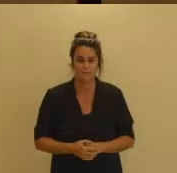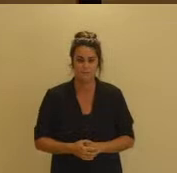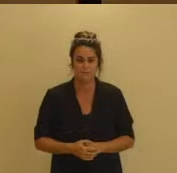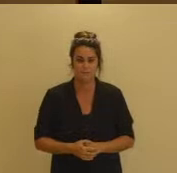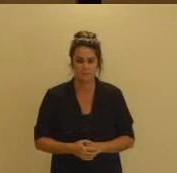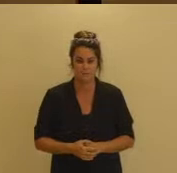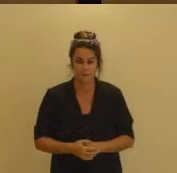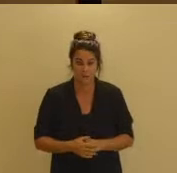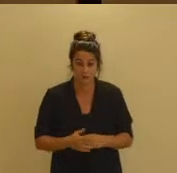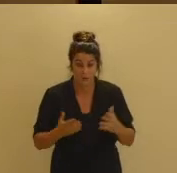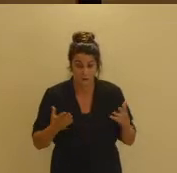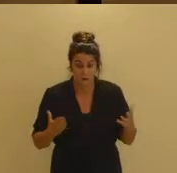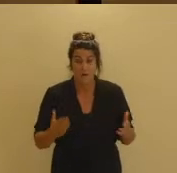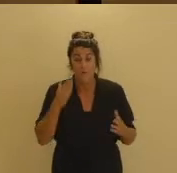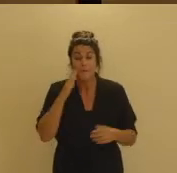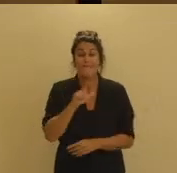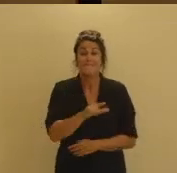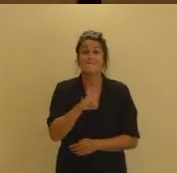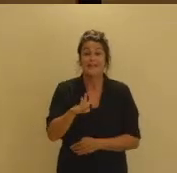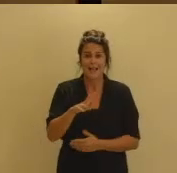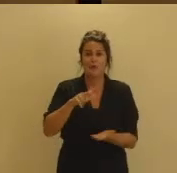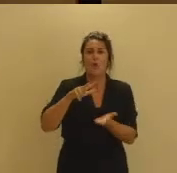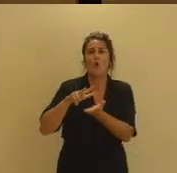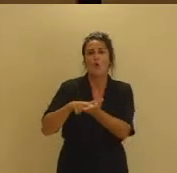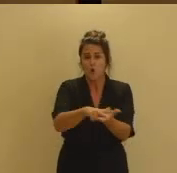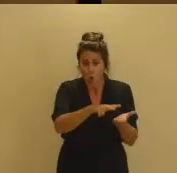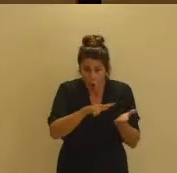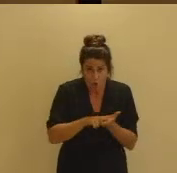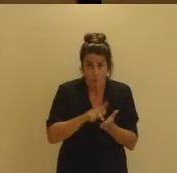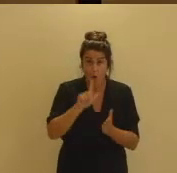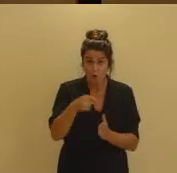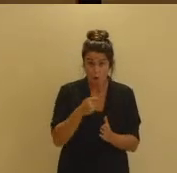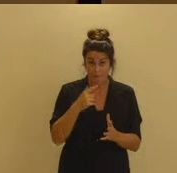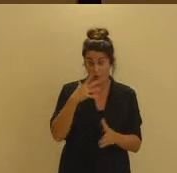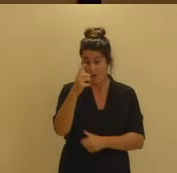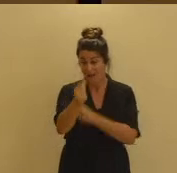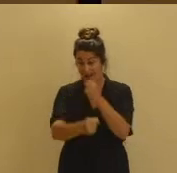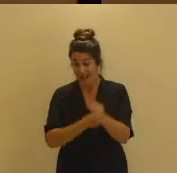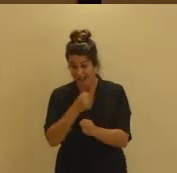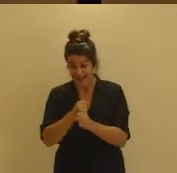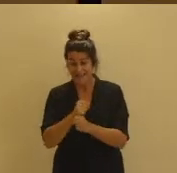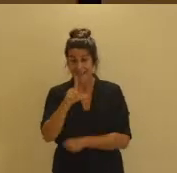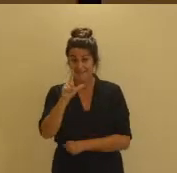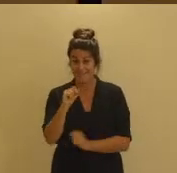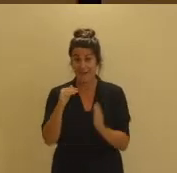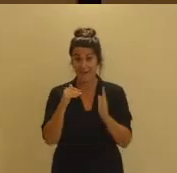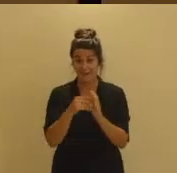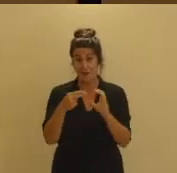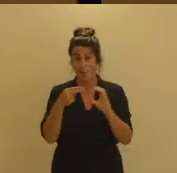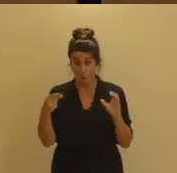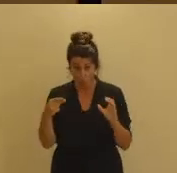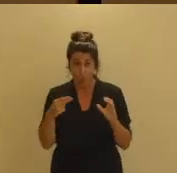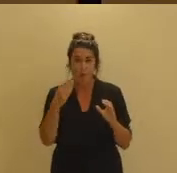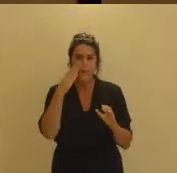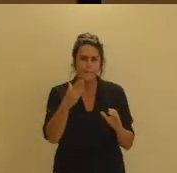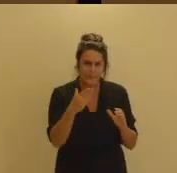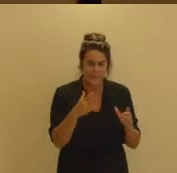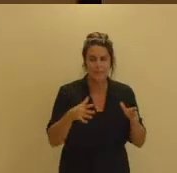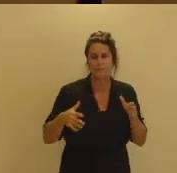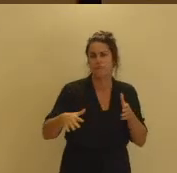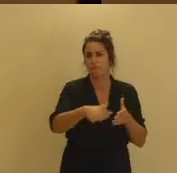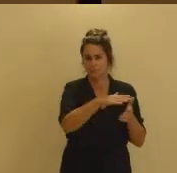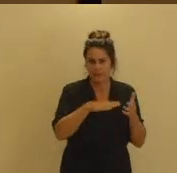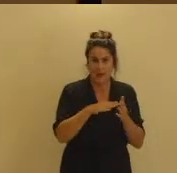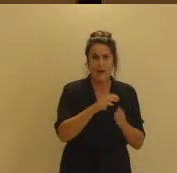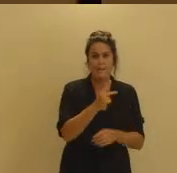Pour une opération de 24 logements produisant une taxe foncière annuelle de 20 000 euros avec un dispositif PSLA, la ville se prive